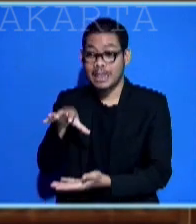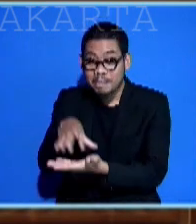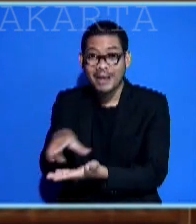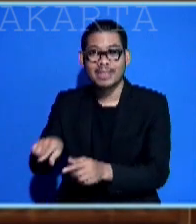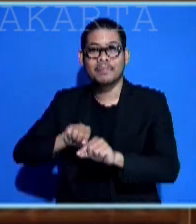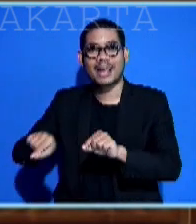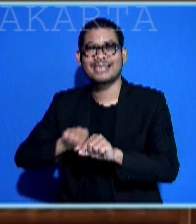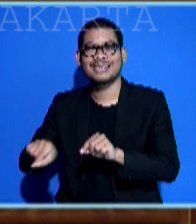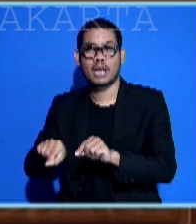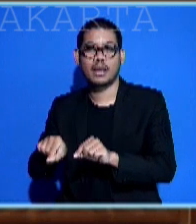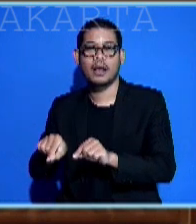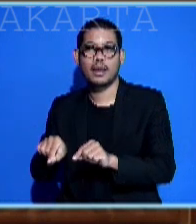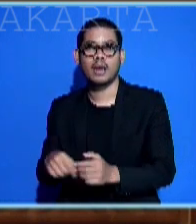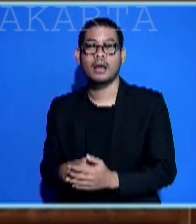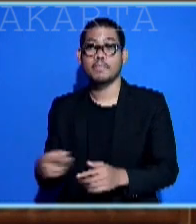kriangang